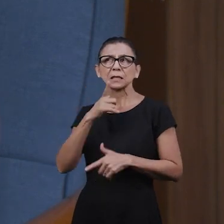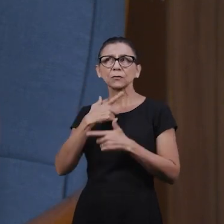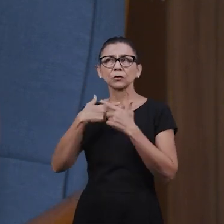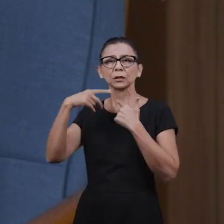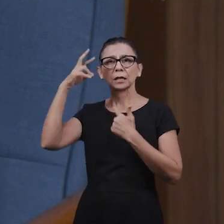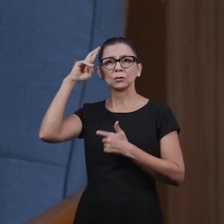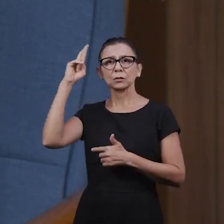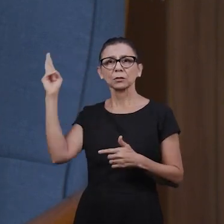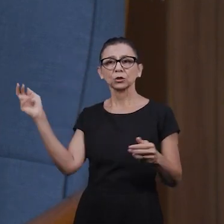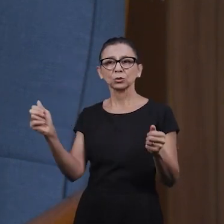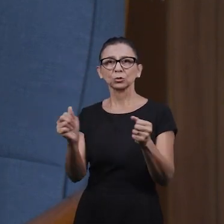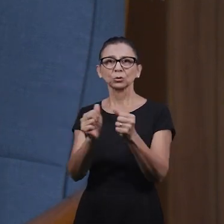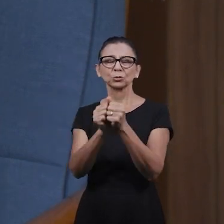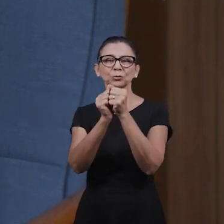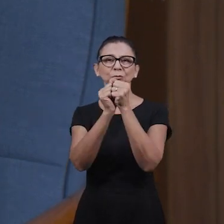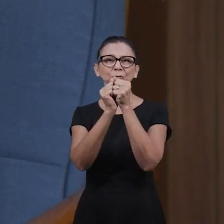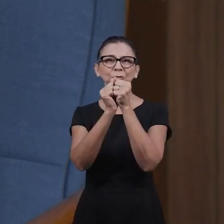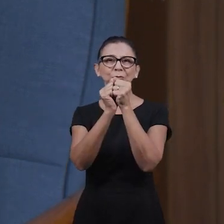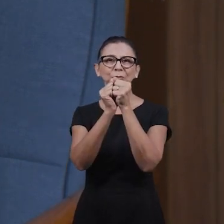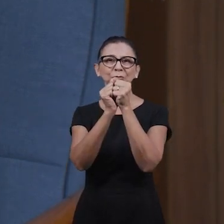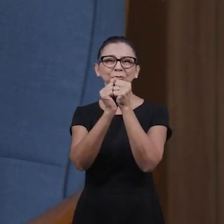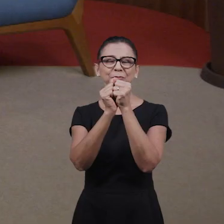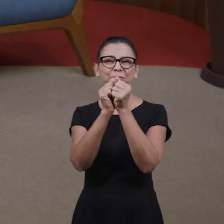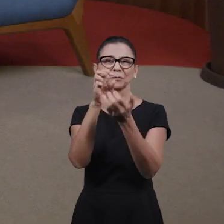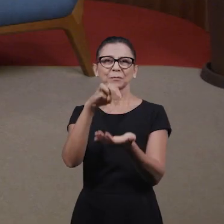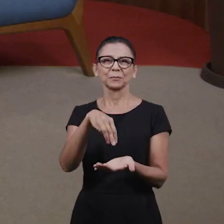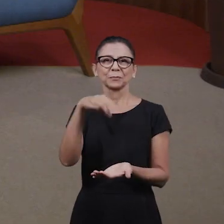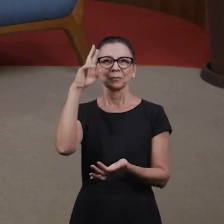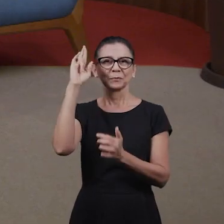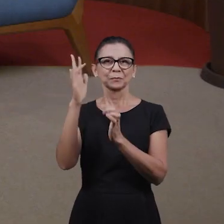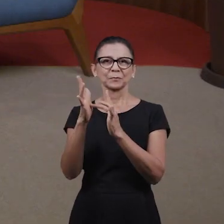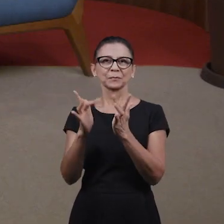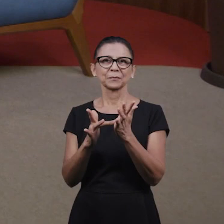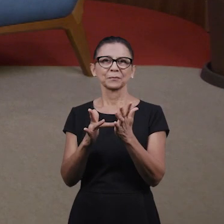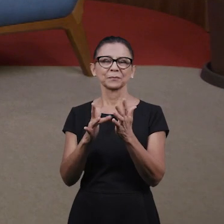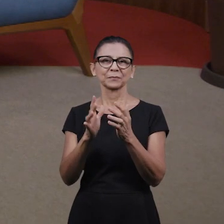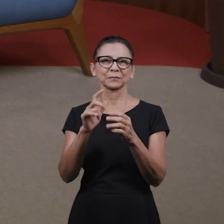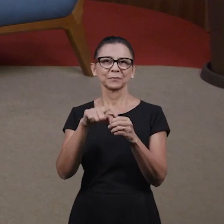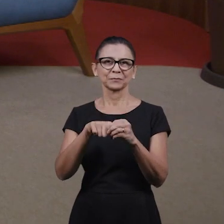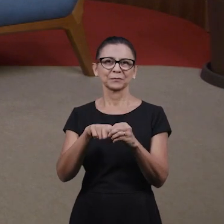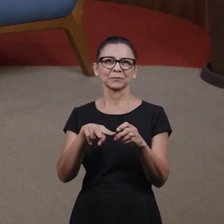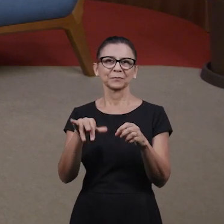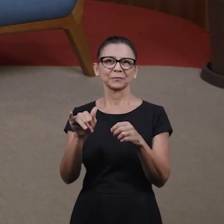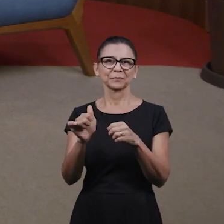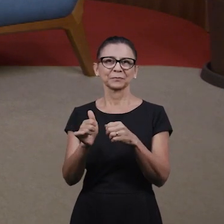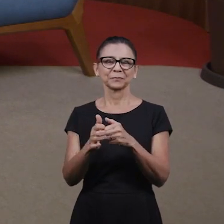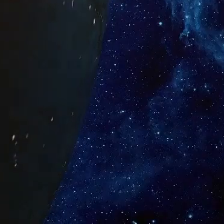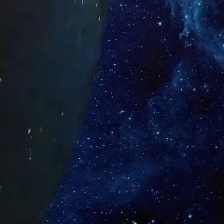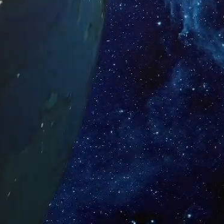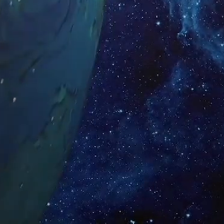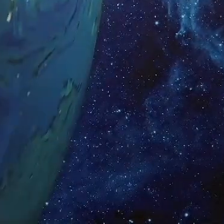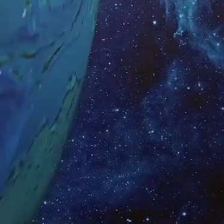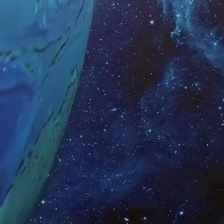prochaine, si le Seigneur nous permet, nous serons à nouveau ensemble. Maranatha, le Seigneur Jésus vient.